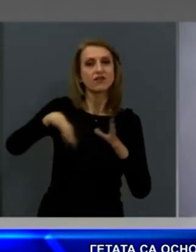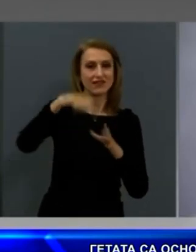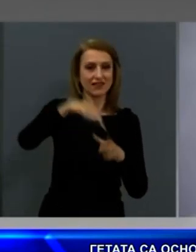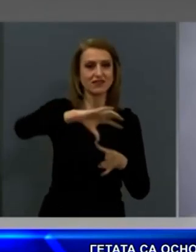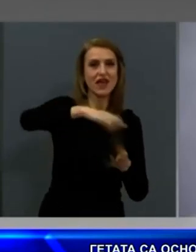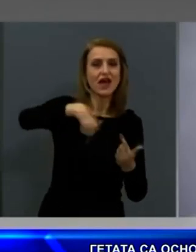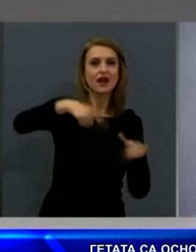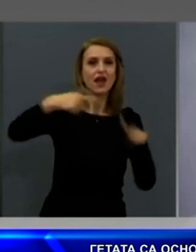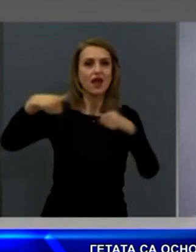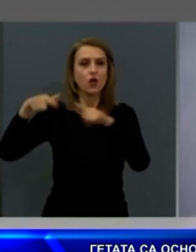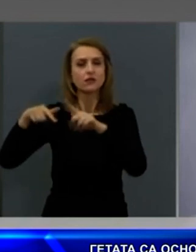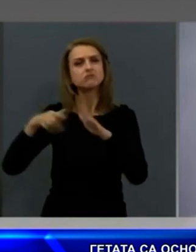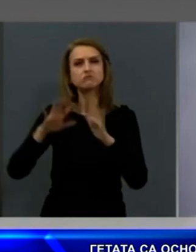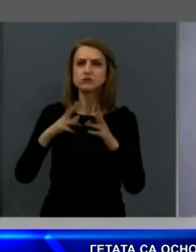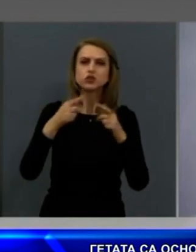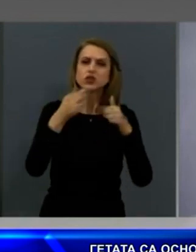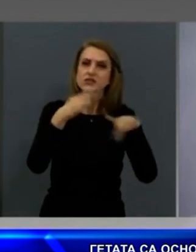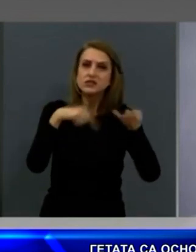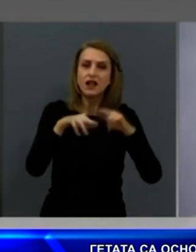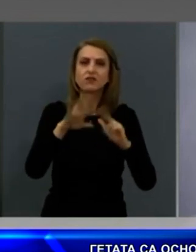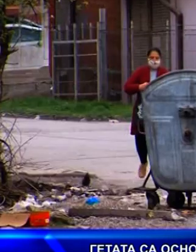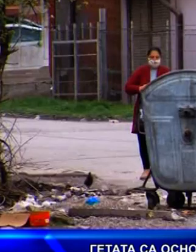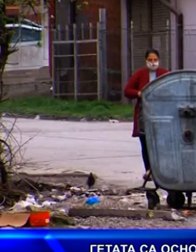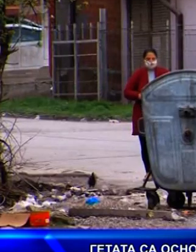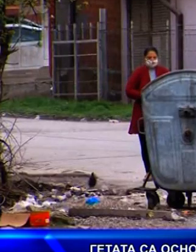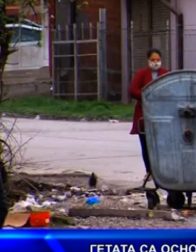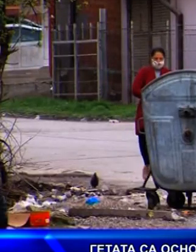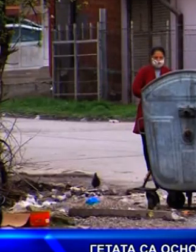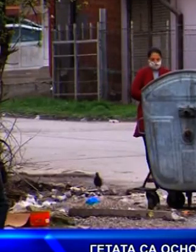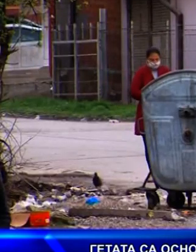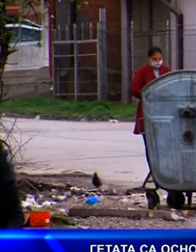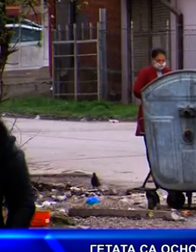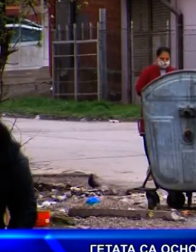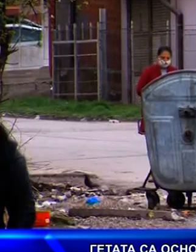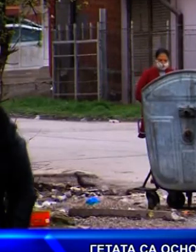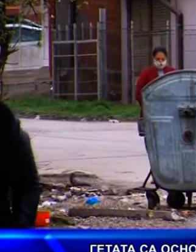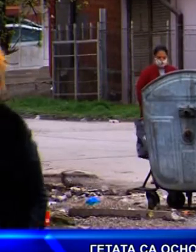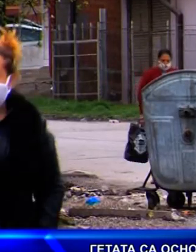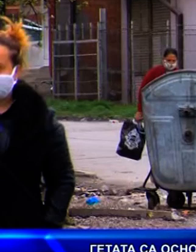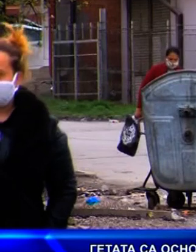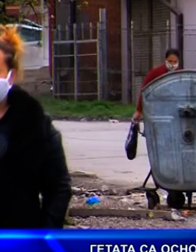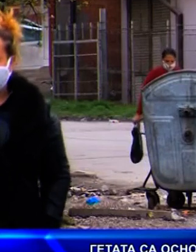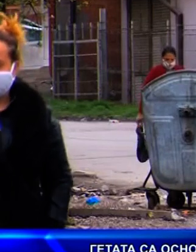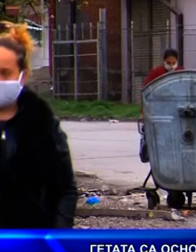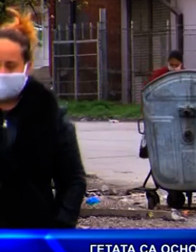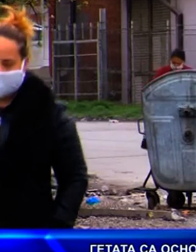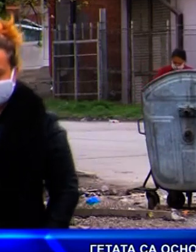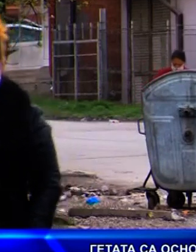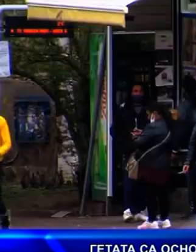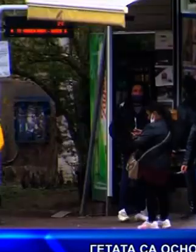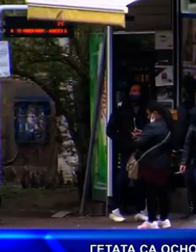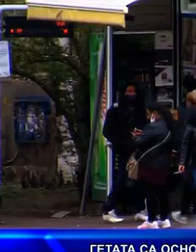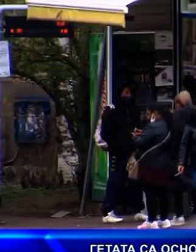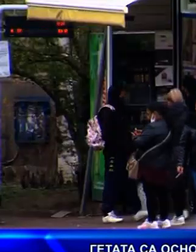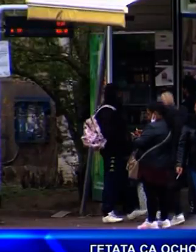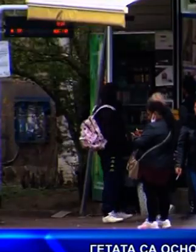Повече от 200 души ще бъдат изследвани за два дена. Пациентът, който избяга от болницата в Стара Загора и се обади на приятелстък си,